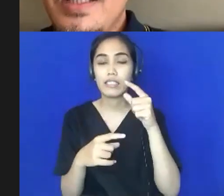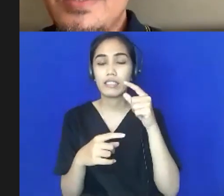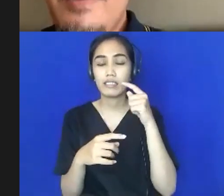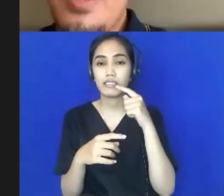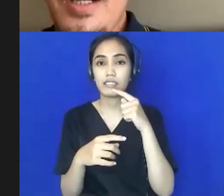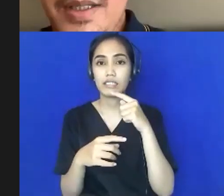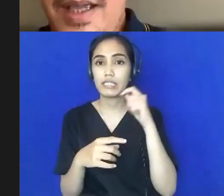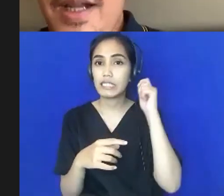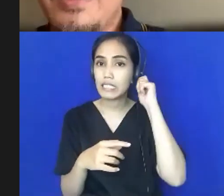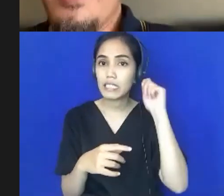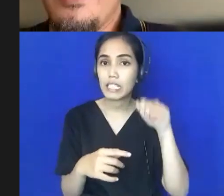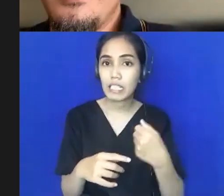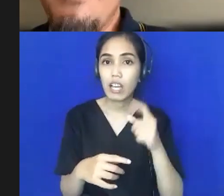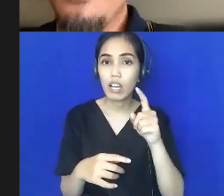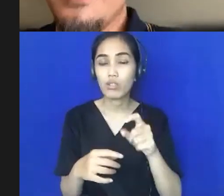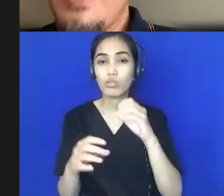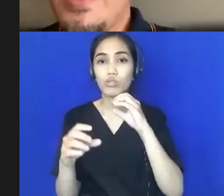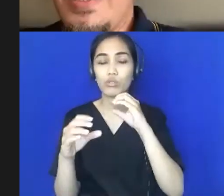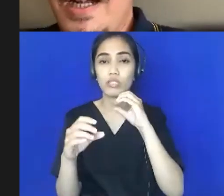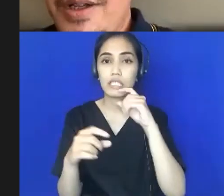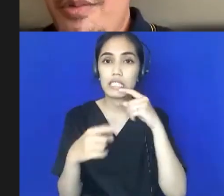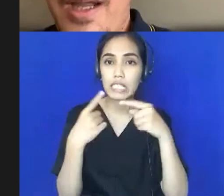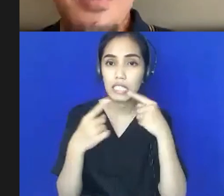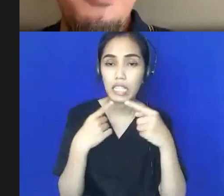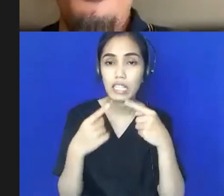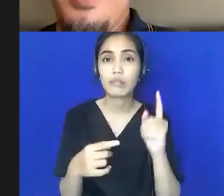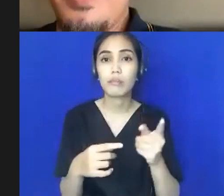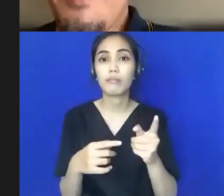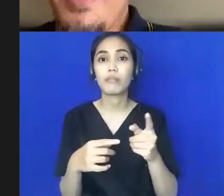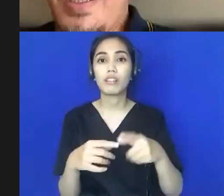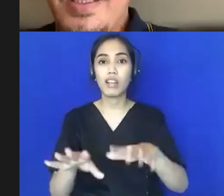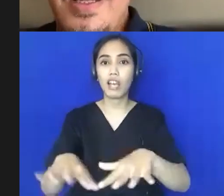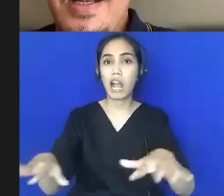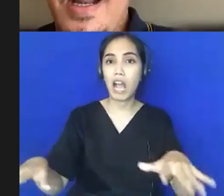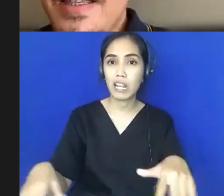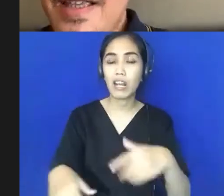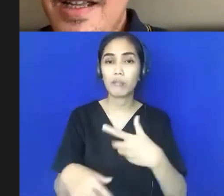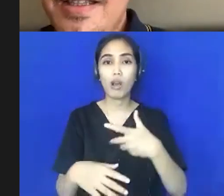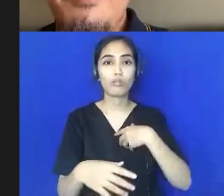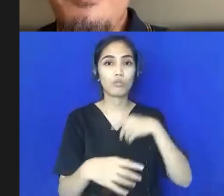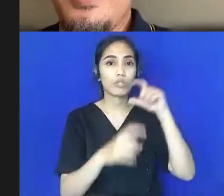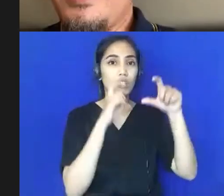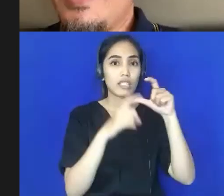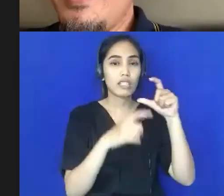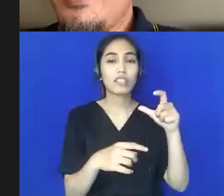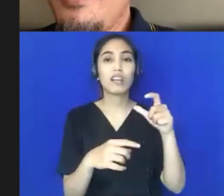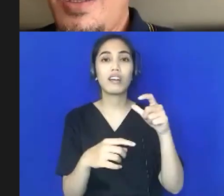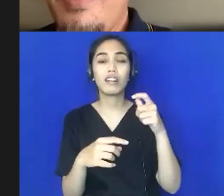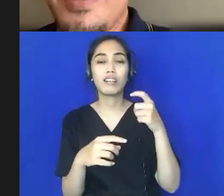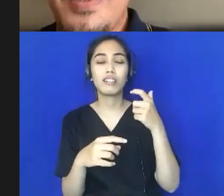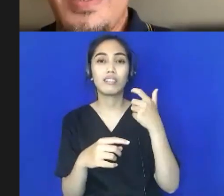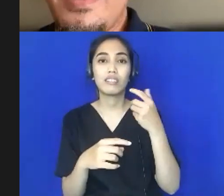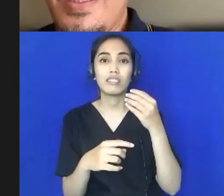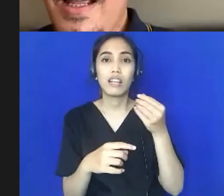perlu bercerita sesama orang dewasa, karena setiap hari dia bersama dengan anak-anak di rumah. Mau cerita cabai naik, dia nangis anaknya, mau cerita tentang